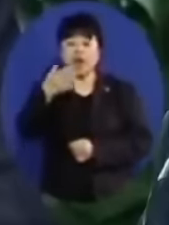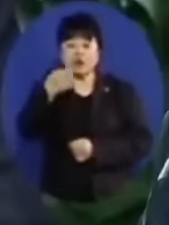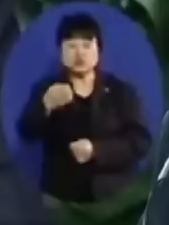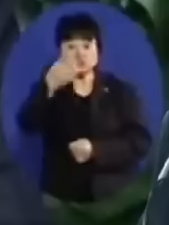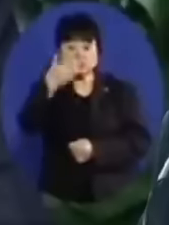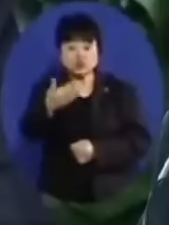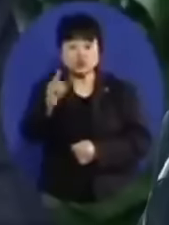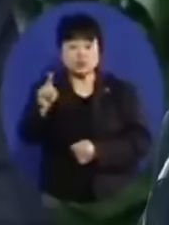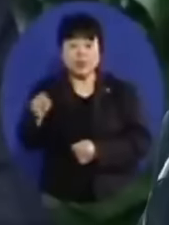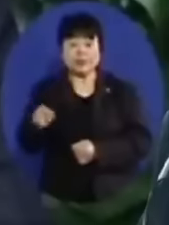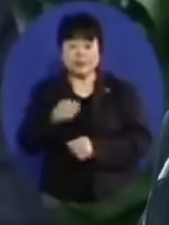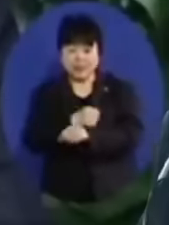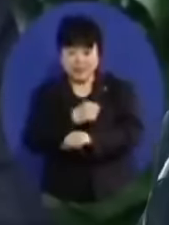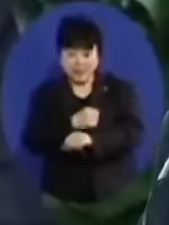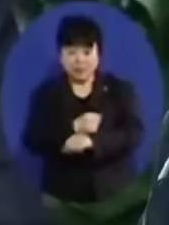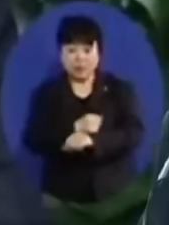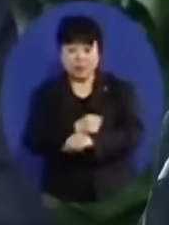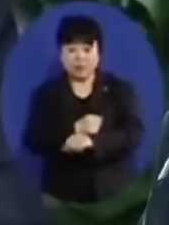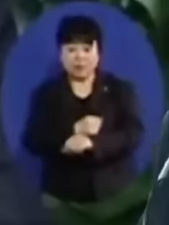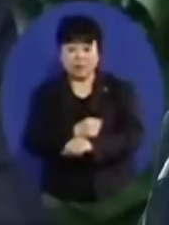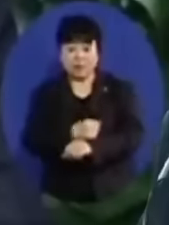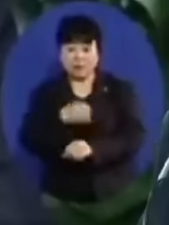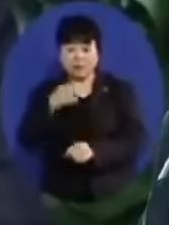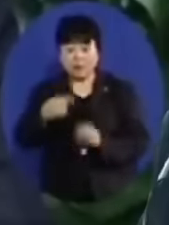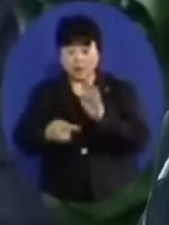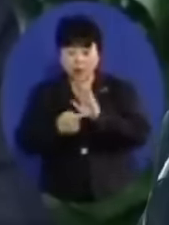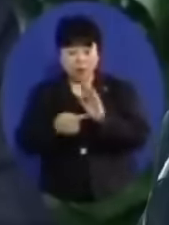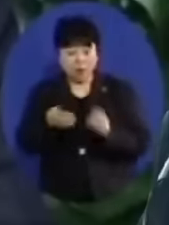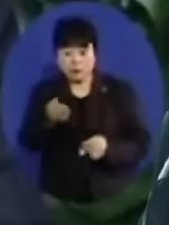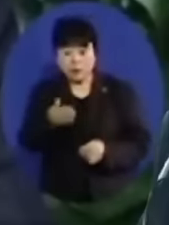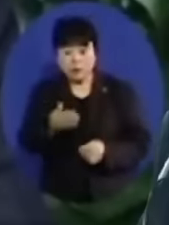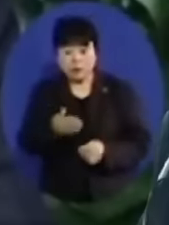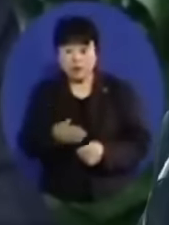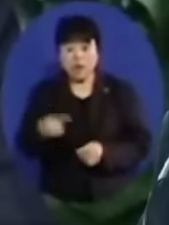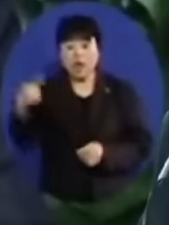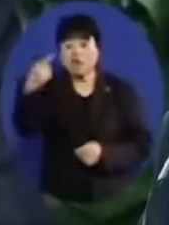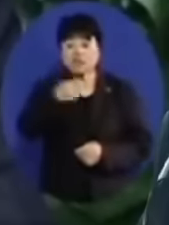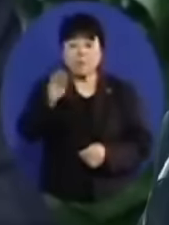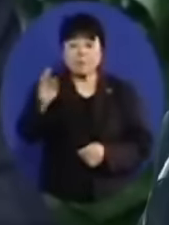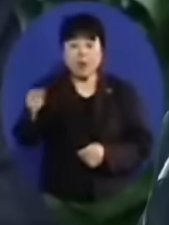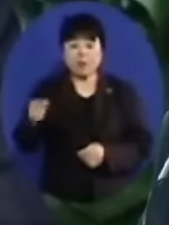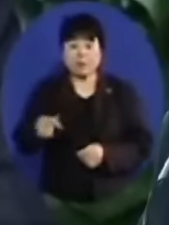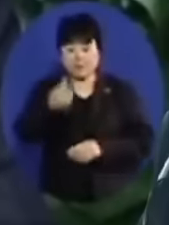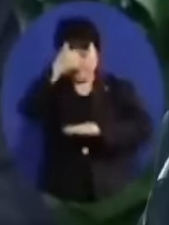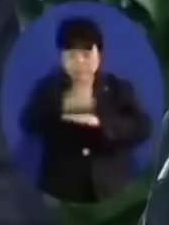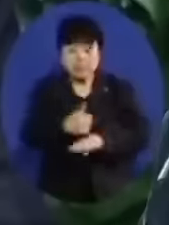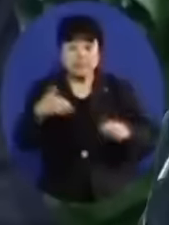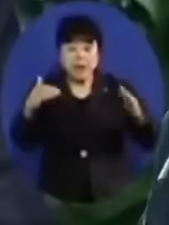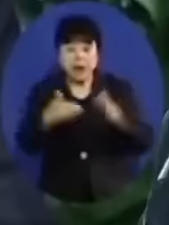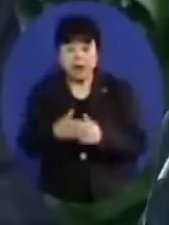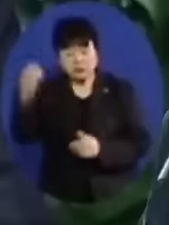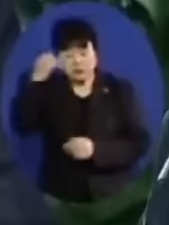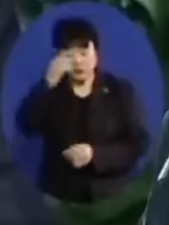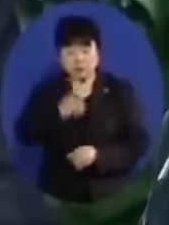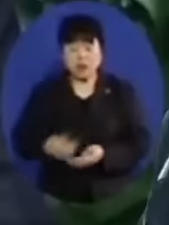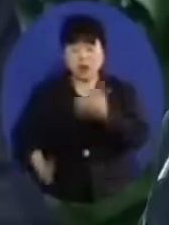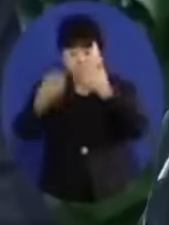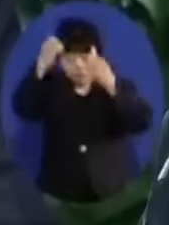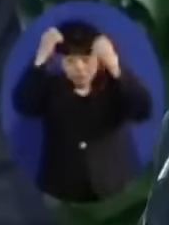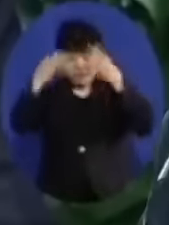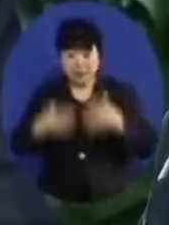999번 해도 아무 효과가 없었는데 1000번을 하자 성령의 뜨거운 불이